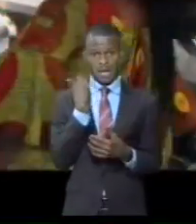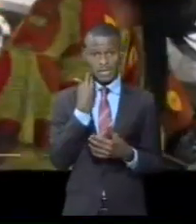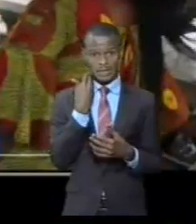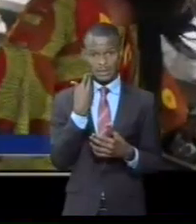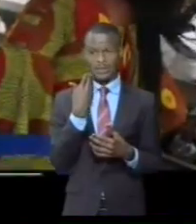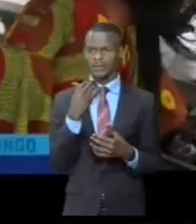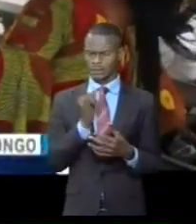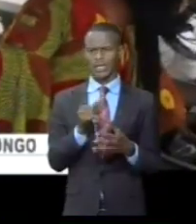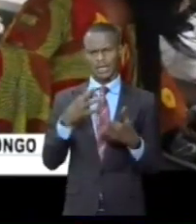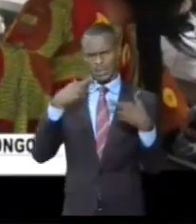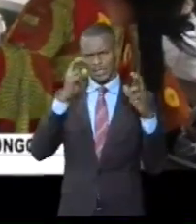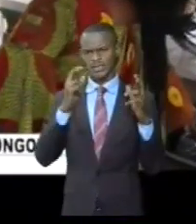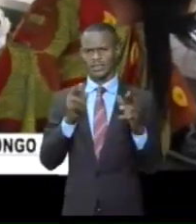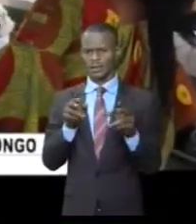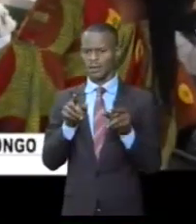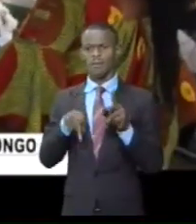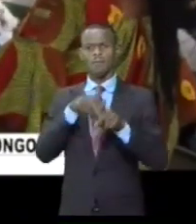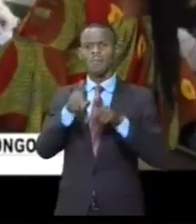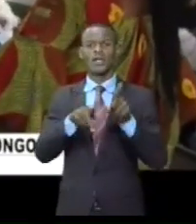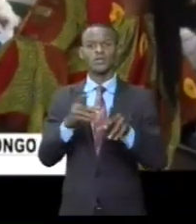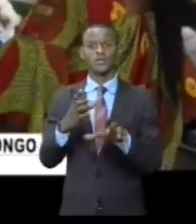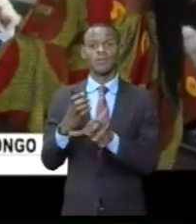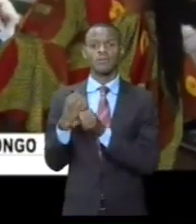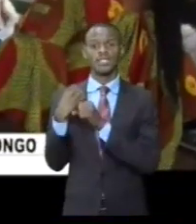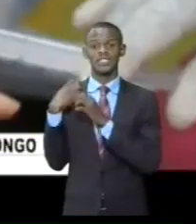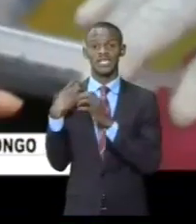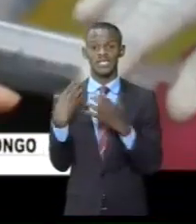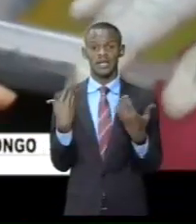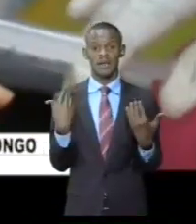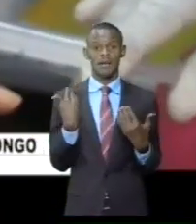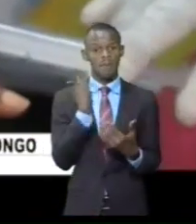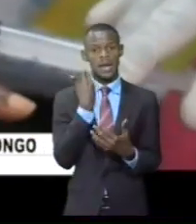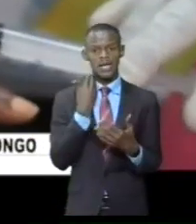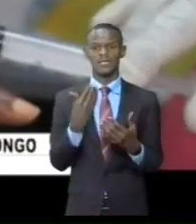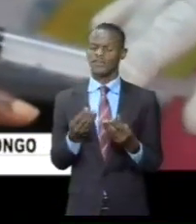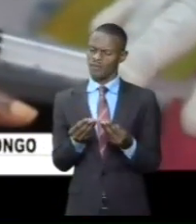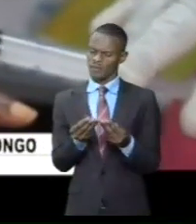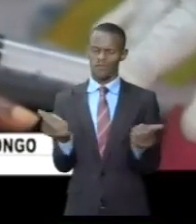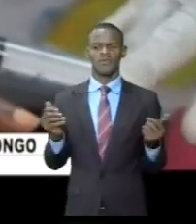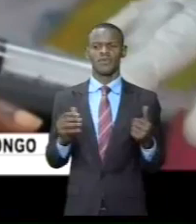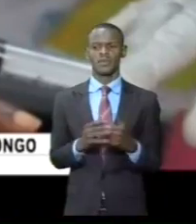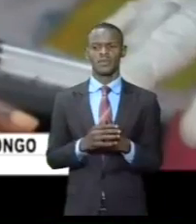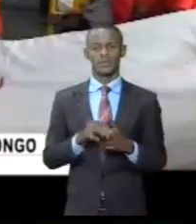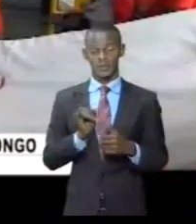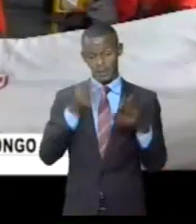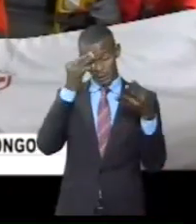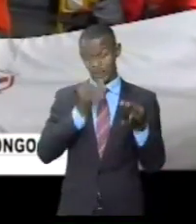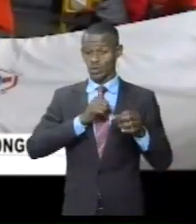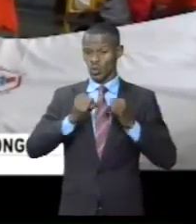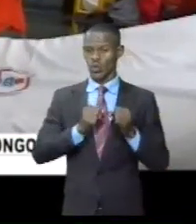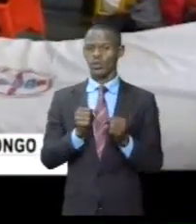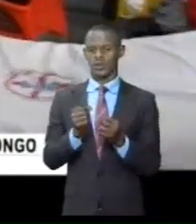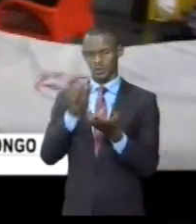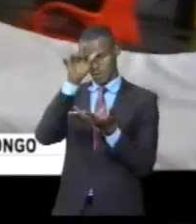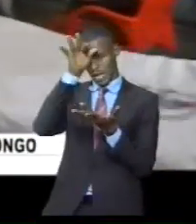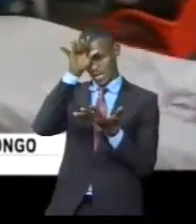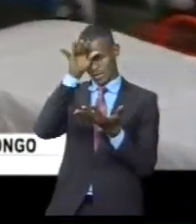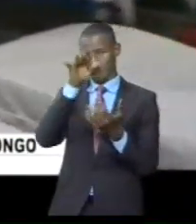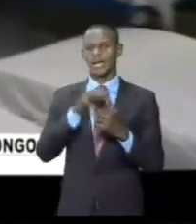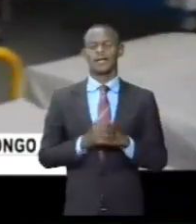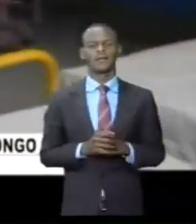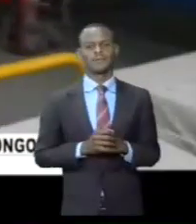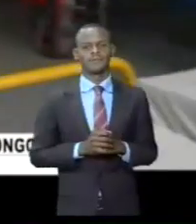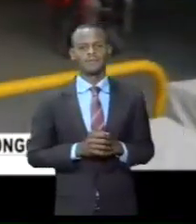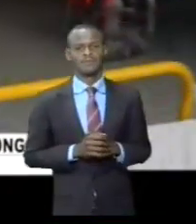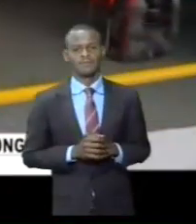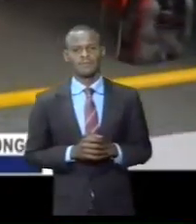en charge des malades, ce qui sera une décision salutaire et courageuse à prendre, on peut espérer.